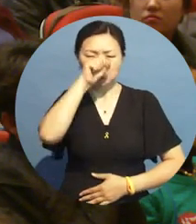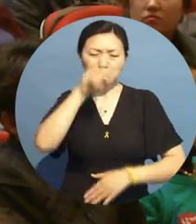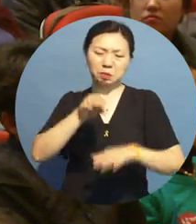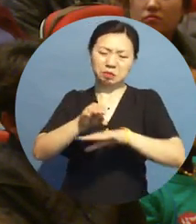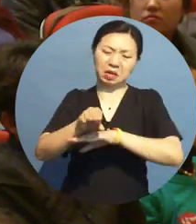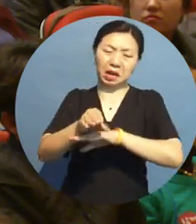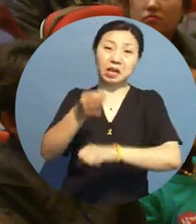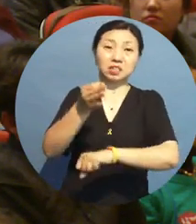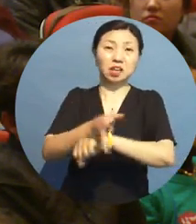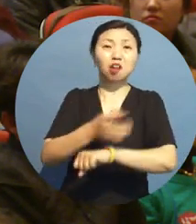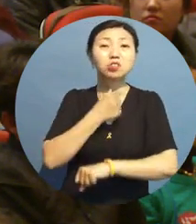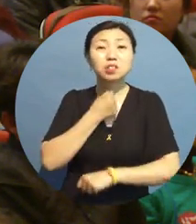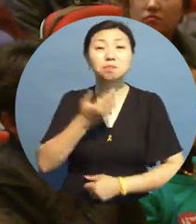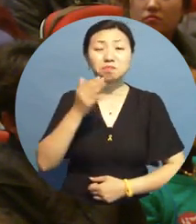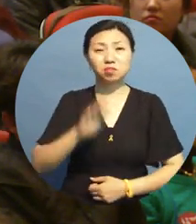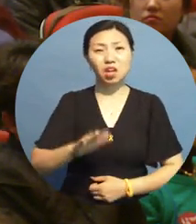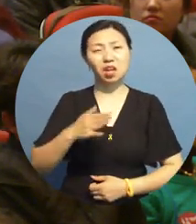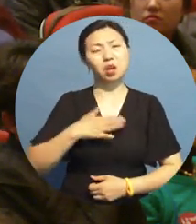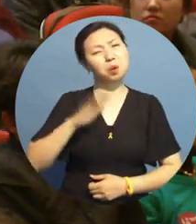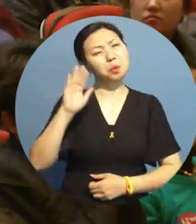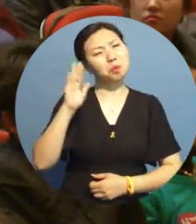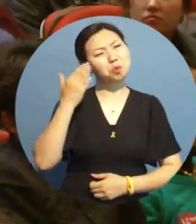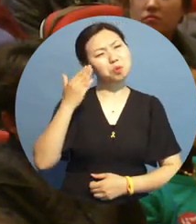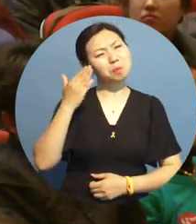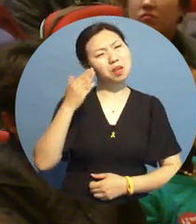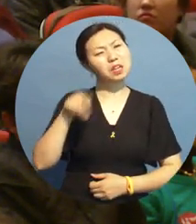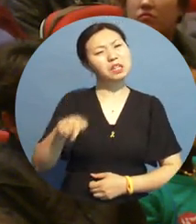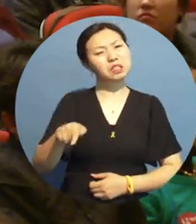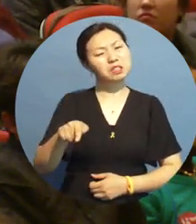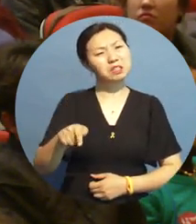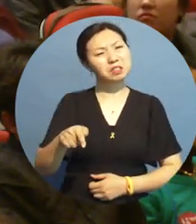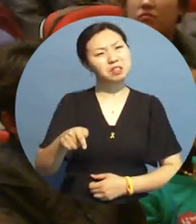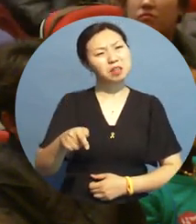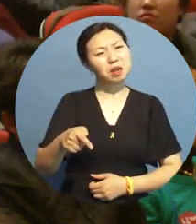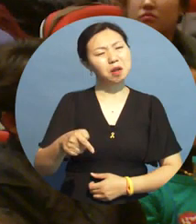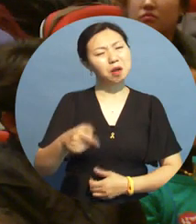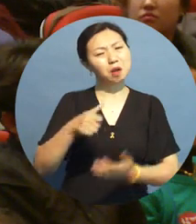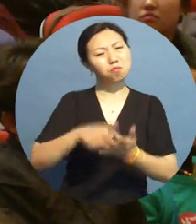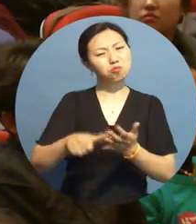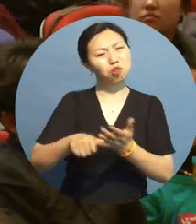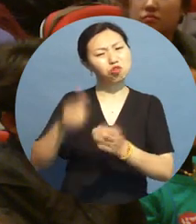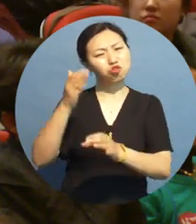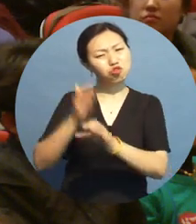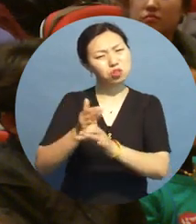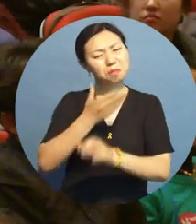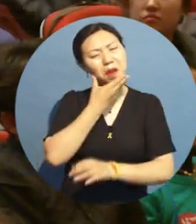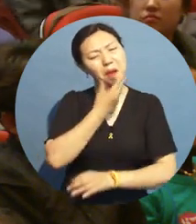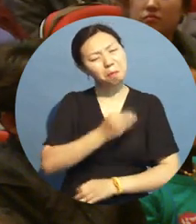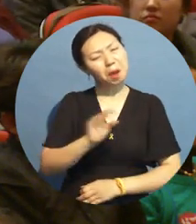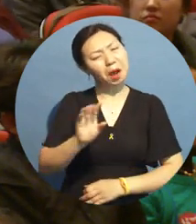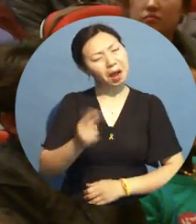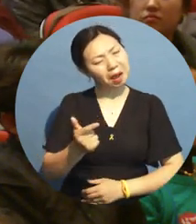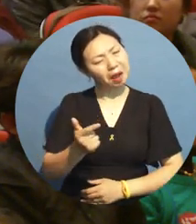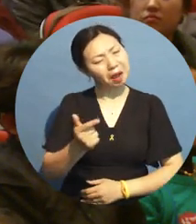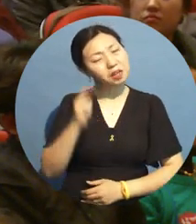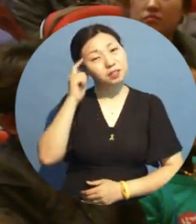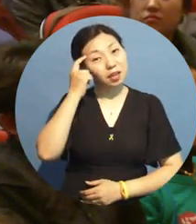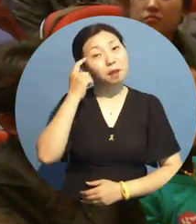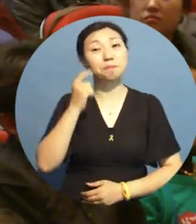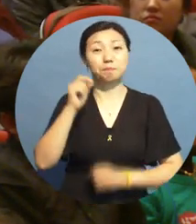싶고, 좋은 차 타고 싶고 싶었는데, 요새는 좀 그런 게 행복이 아니라는 걸좀 알게 된것